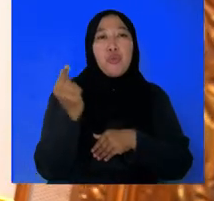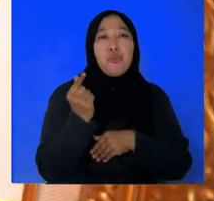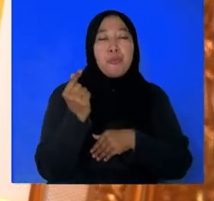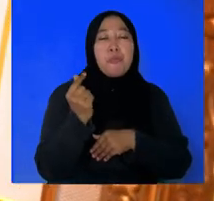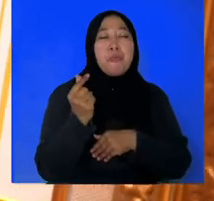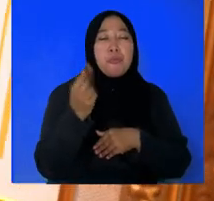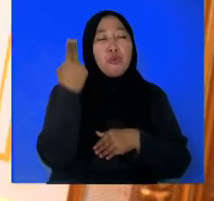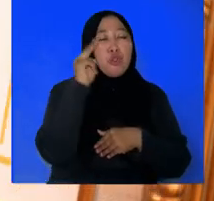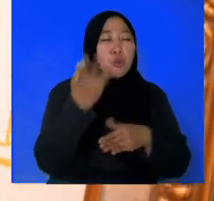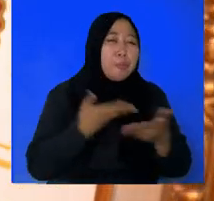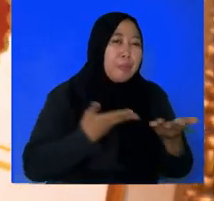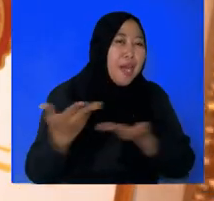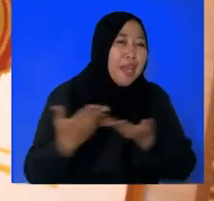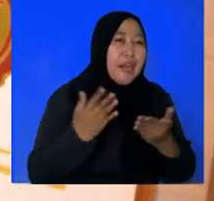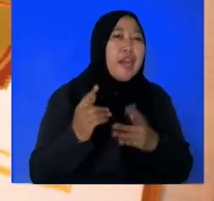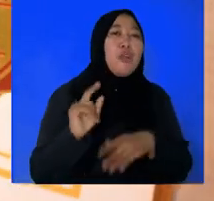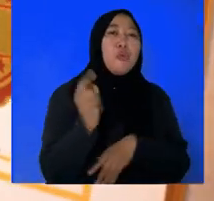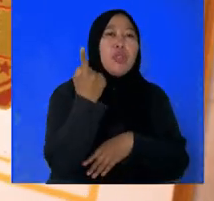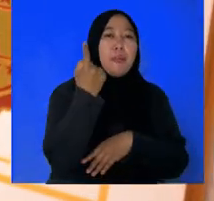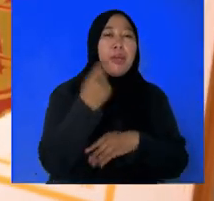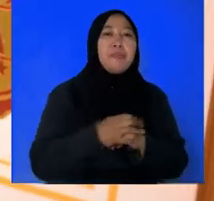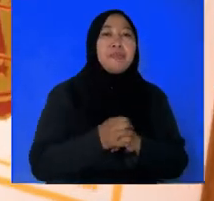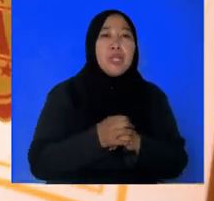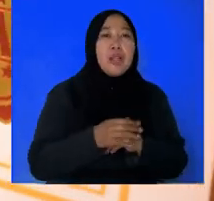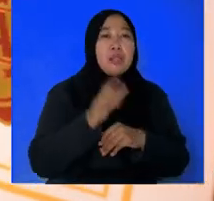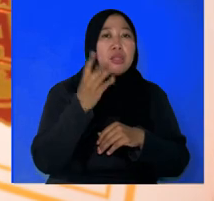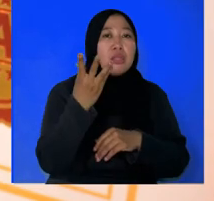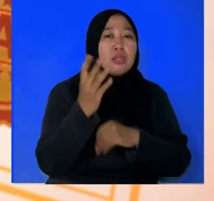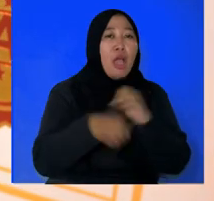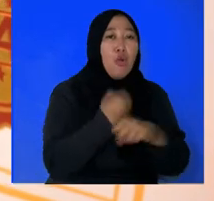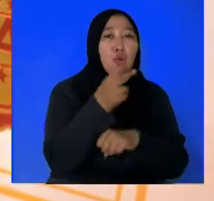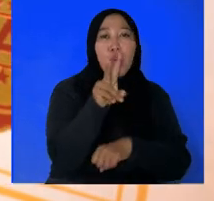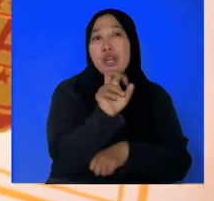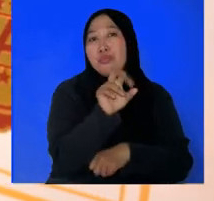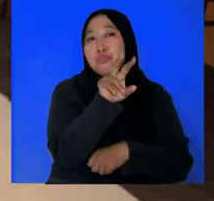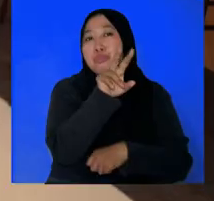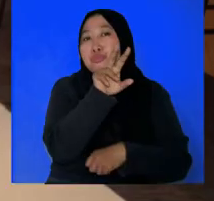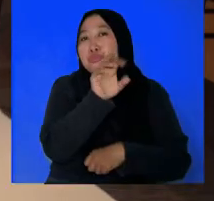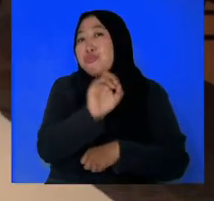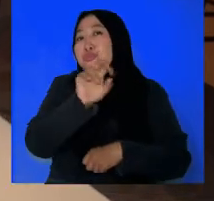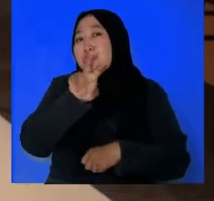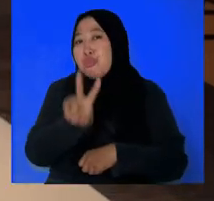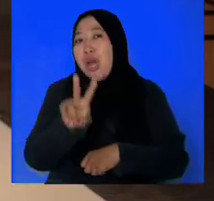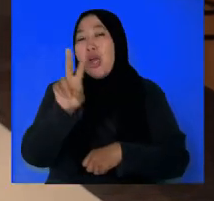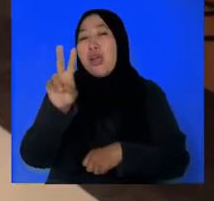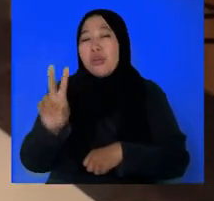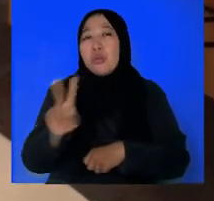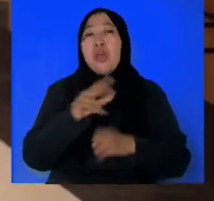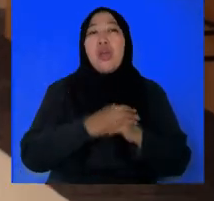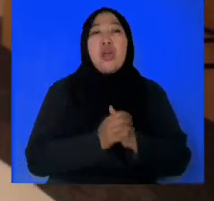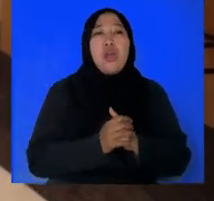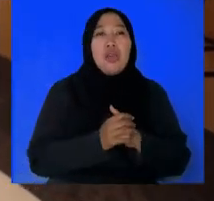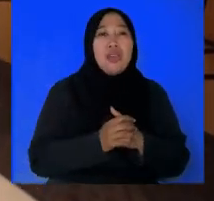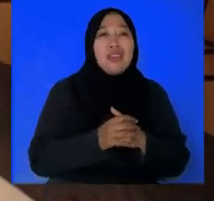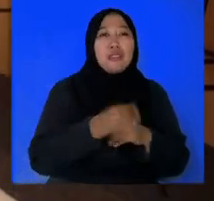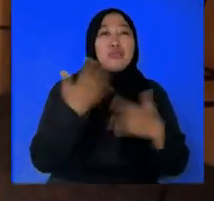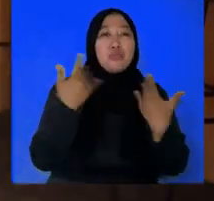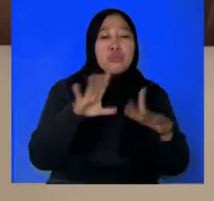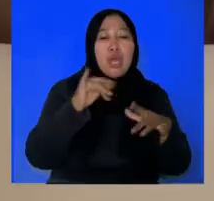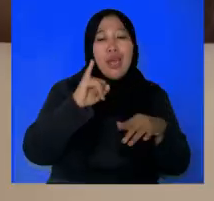kategori pelayanan prima dari Kemenpan RB pada tahun 2022 dan tersertifikasi ISO